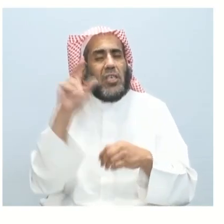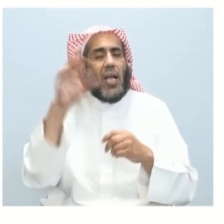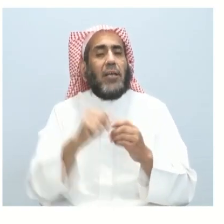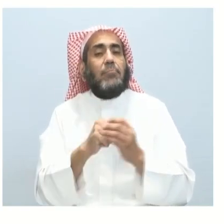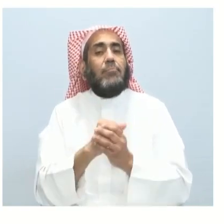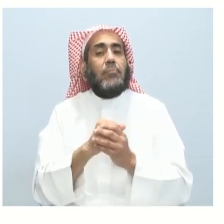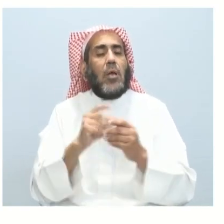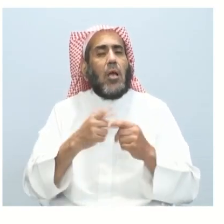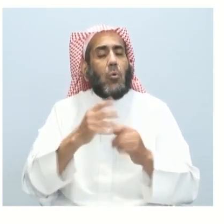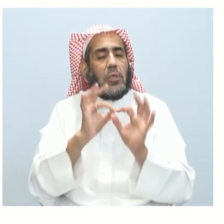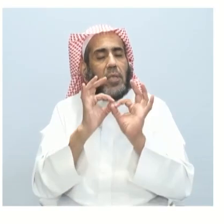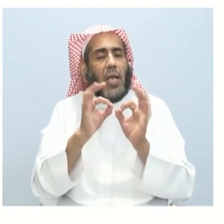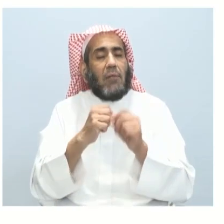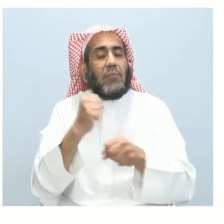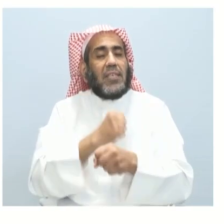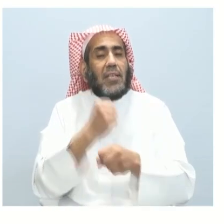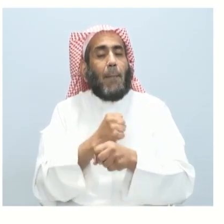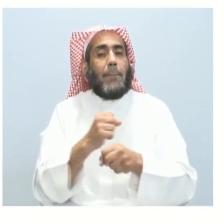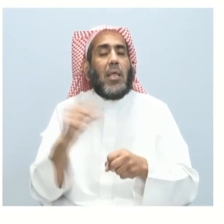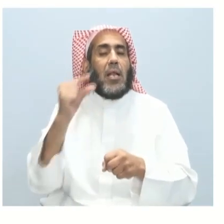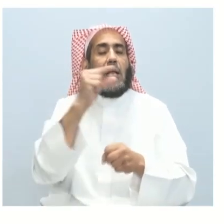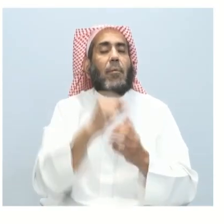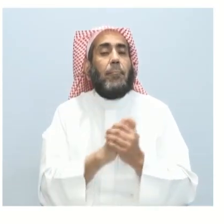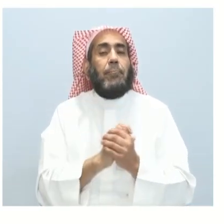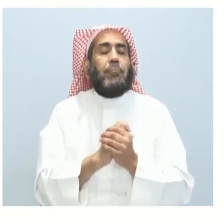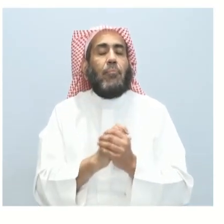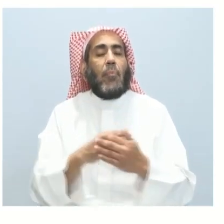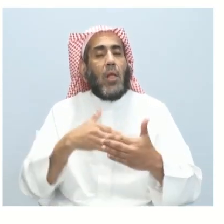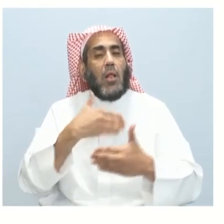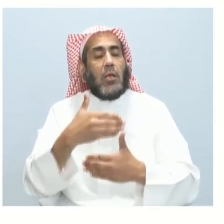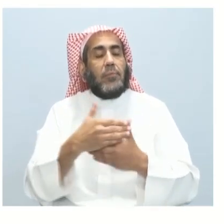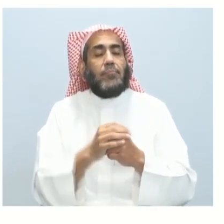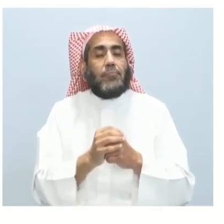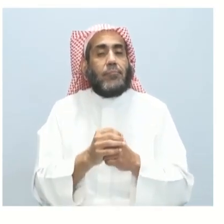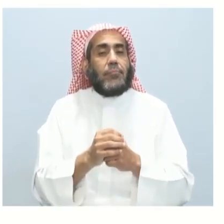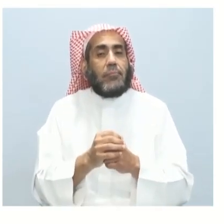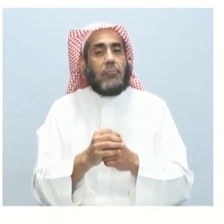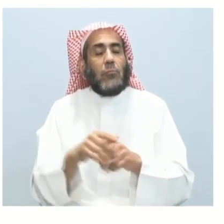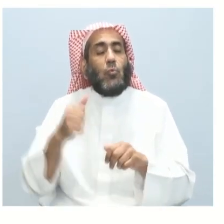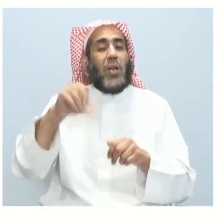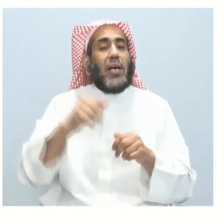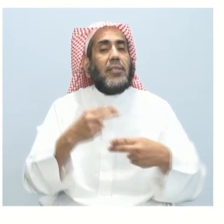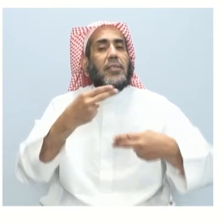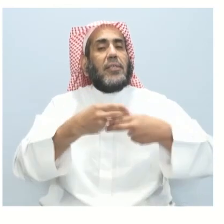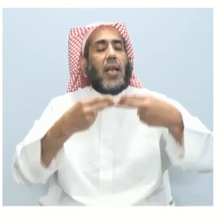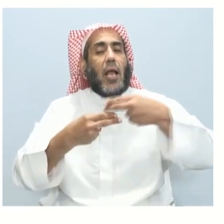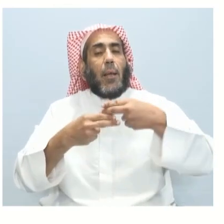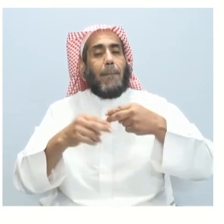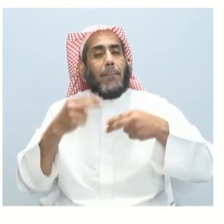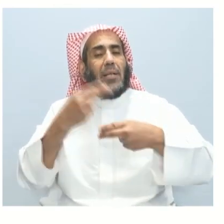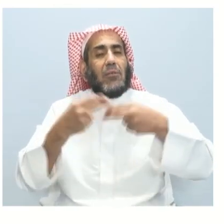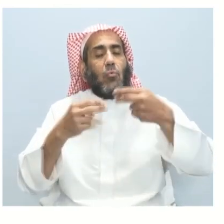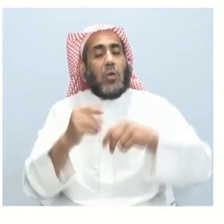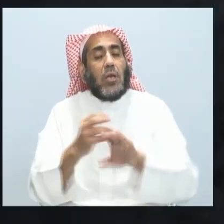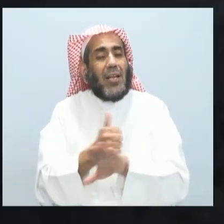يجد ايضا ان يكون دقيقا في استخدام هذه الكلمه كذلك طبعا ونقد التراكي ايضا من ضمن